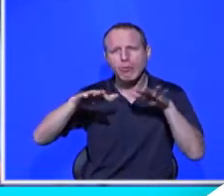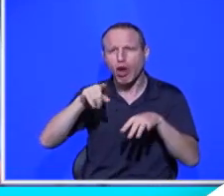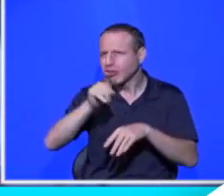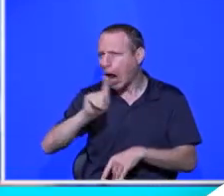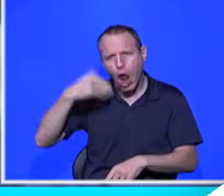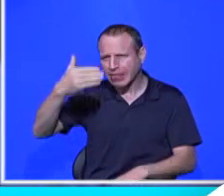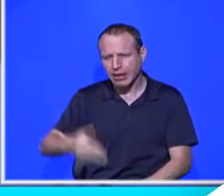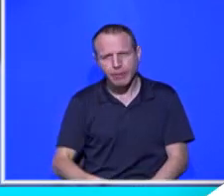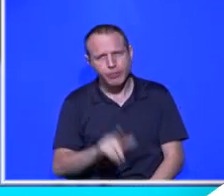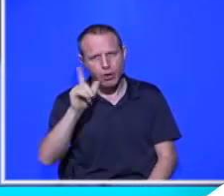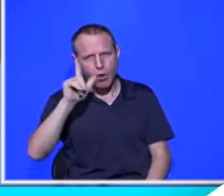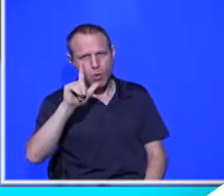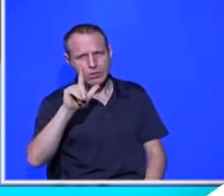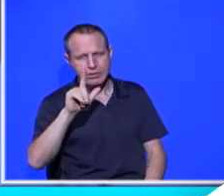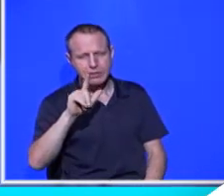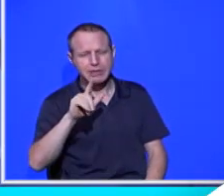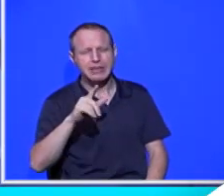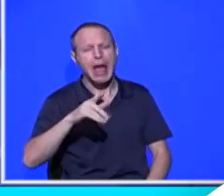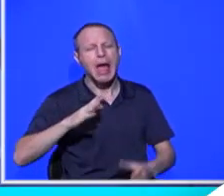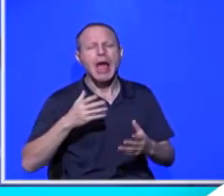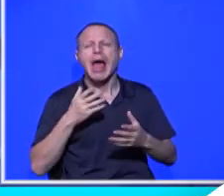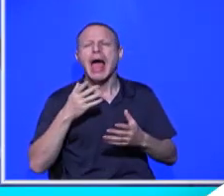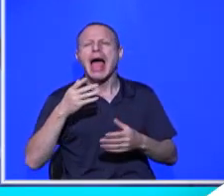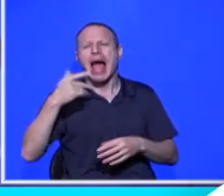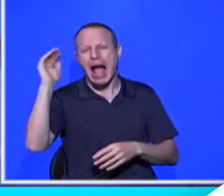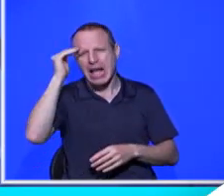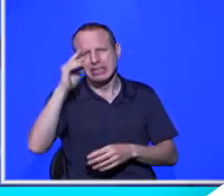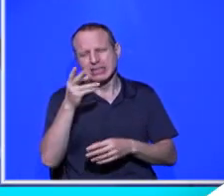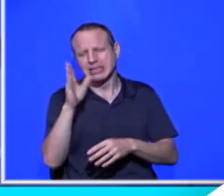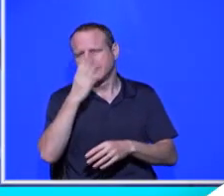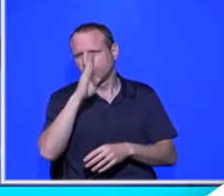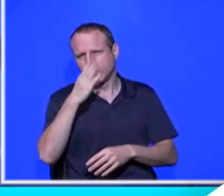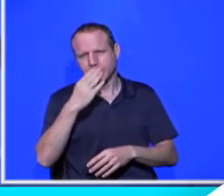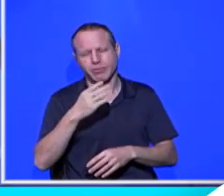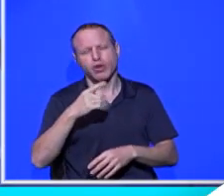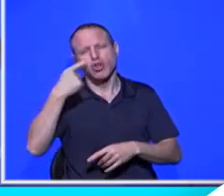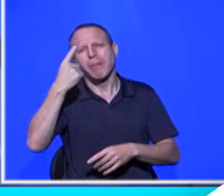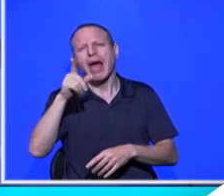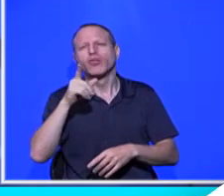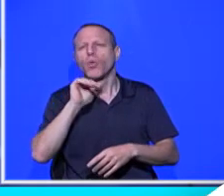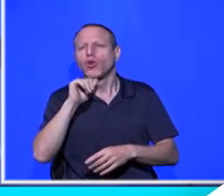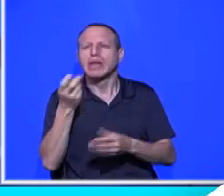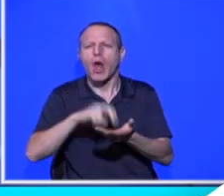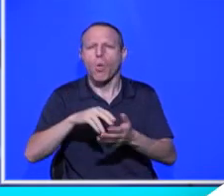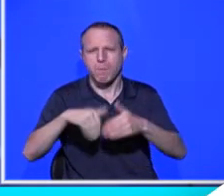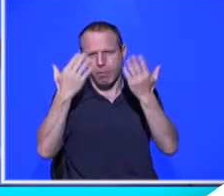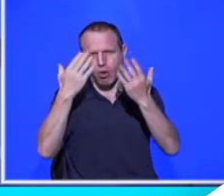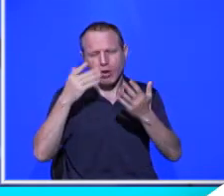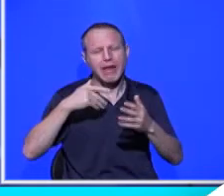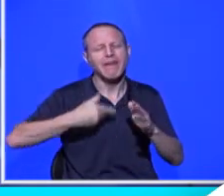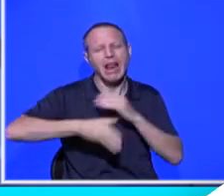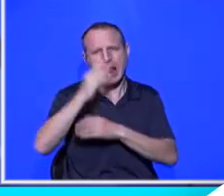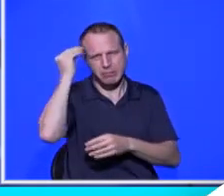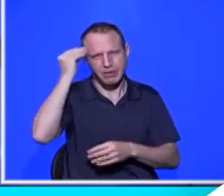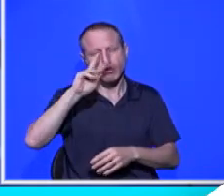תהיה? לוסי, המבקרים של גנץ הם צבועים. יום אחד הם תוקפים אותו על זה שהוא לא רוצה לקום בבוקר וללכת לבית הספר, ויום שני, כשהוא הולך לבית